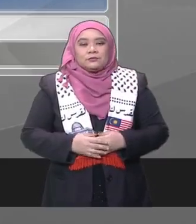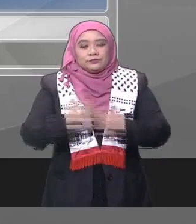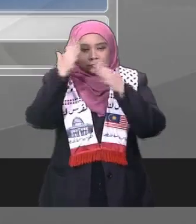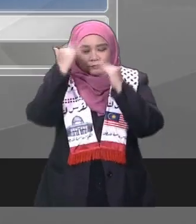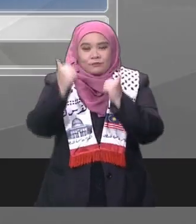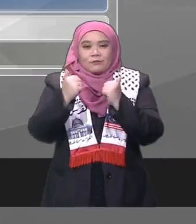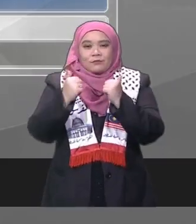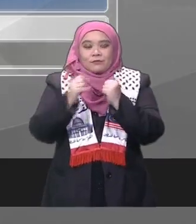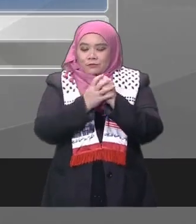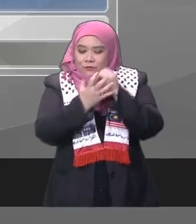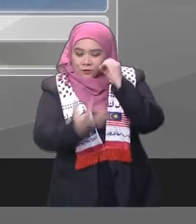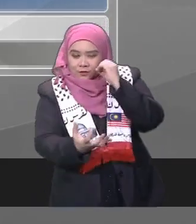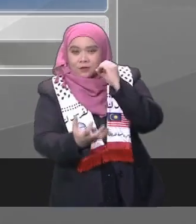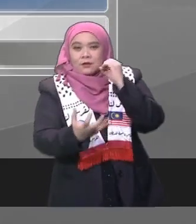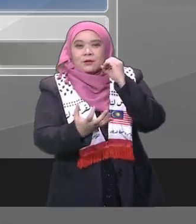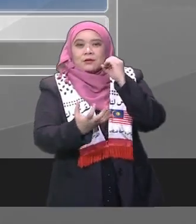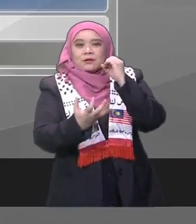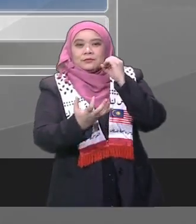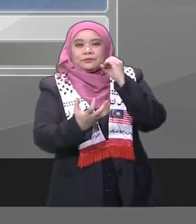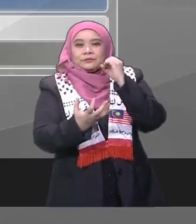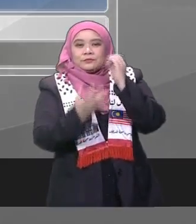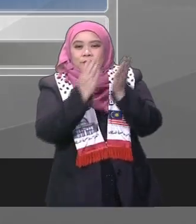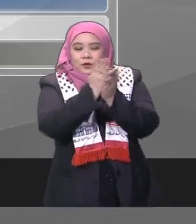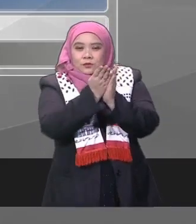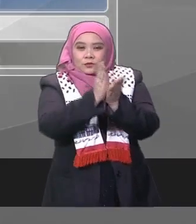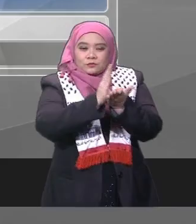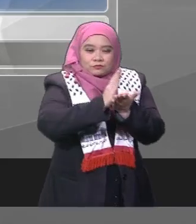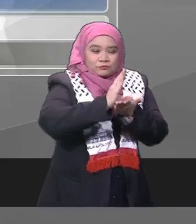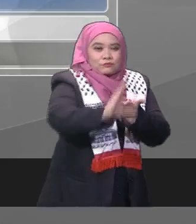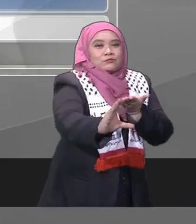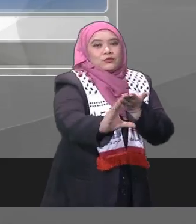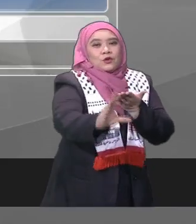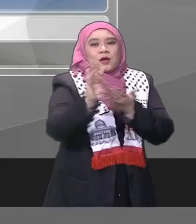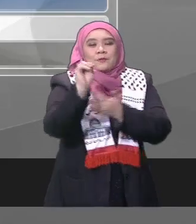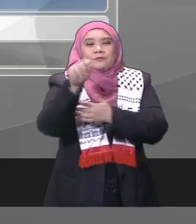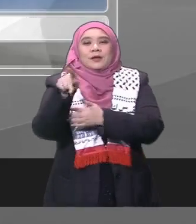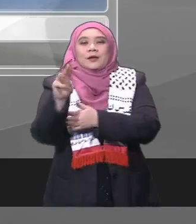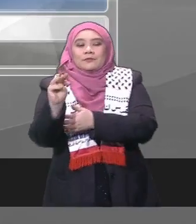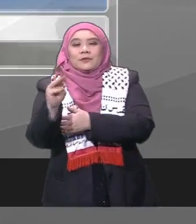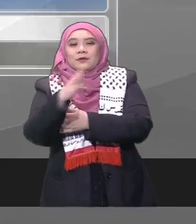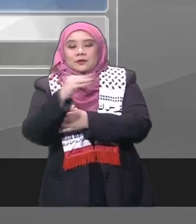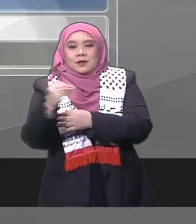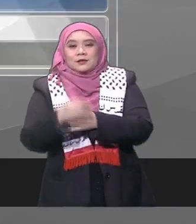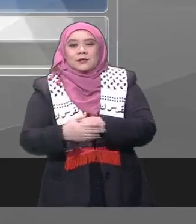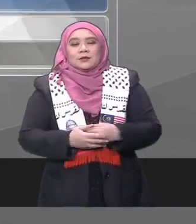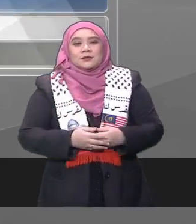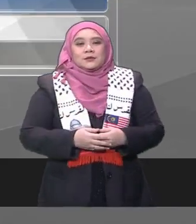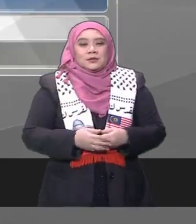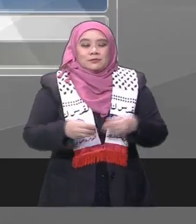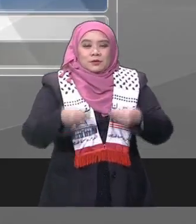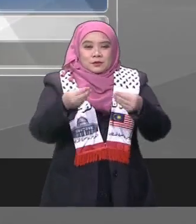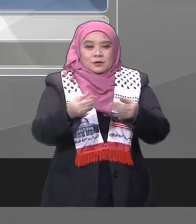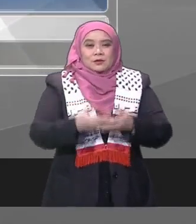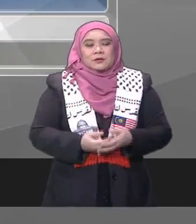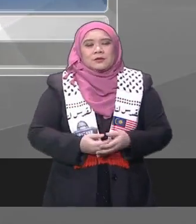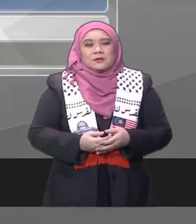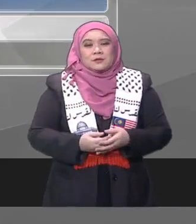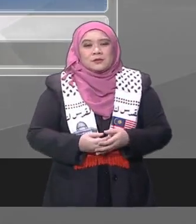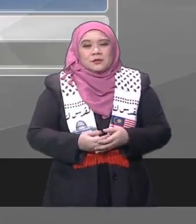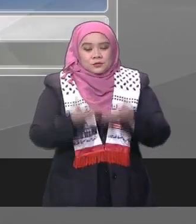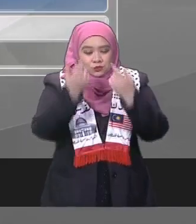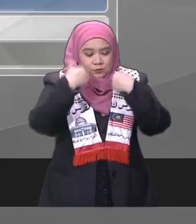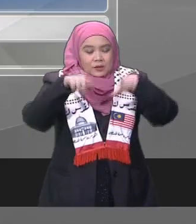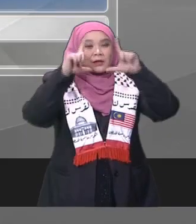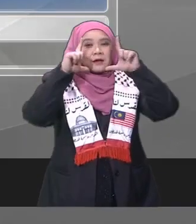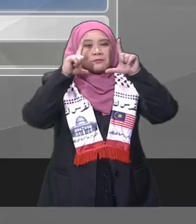dana diberikan dan diterus kepada pihak Majlis Paralimpik dan diletakkan martabat atlet